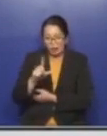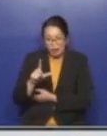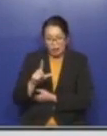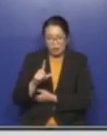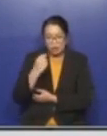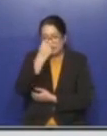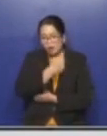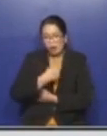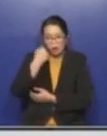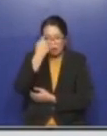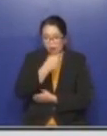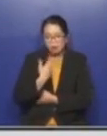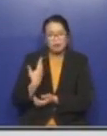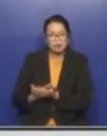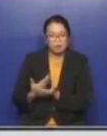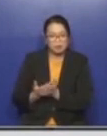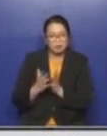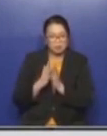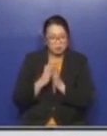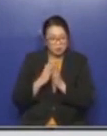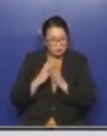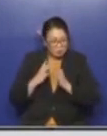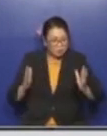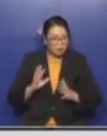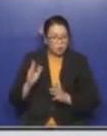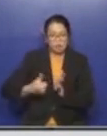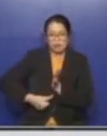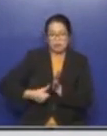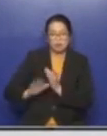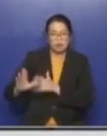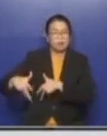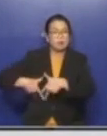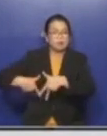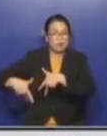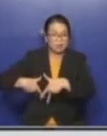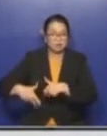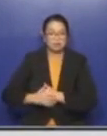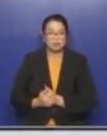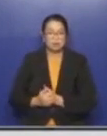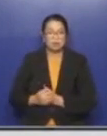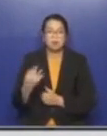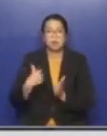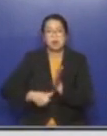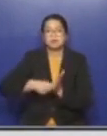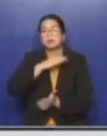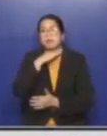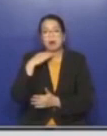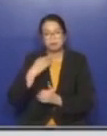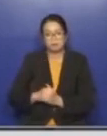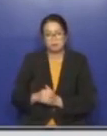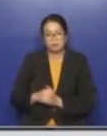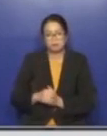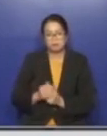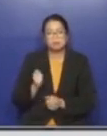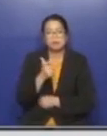นี่เป็นเงินมหาศาลหลายคนบอกว่าเป็นภาษีบาปแต่ภาษีบาปที่ว่านี่